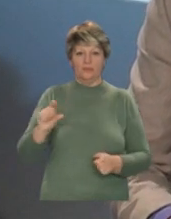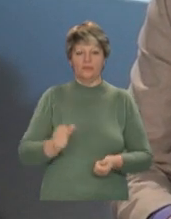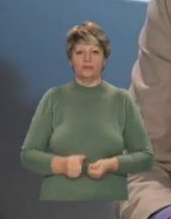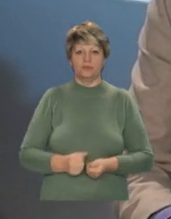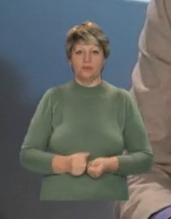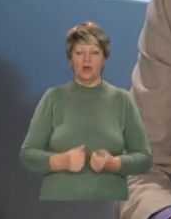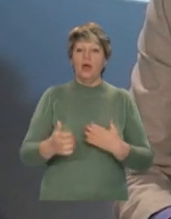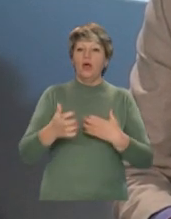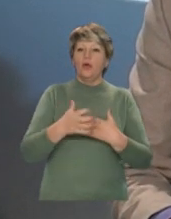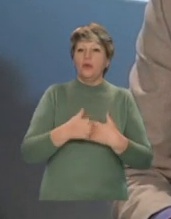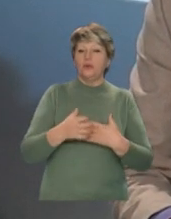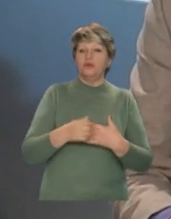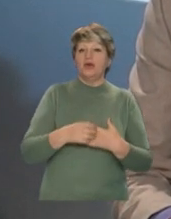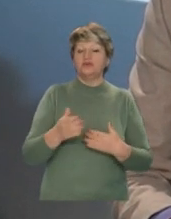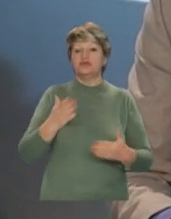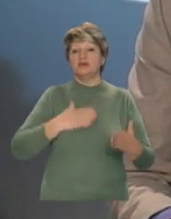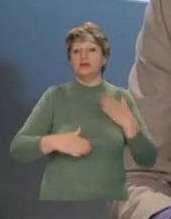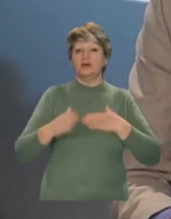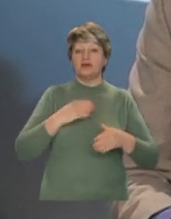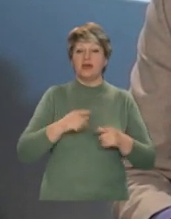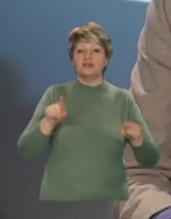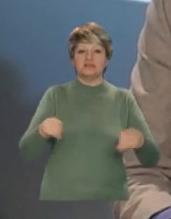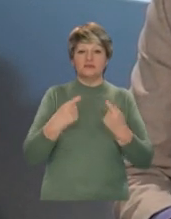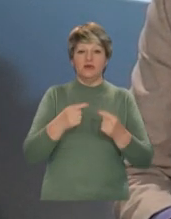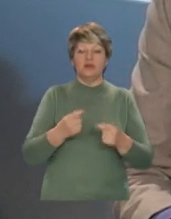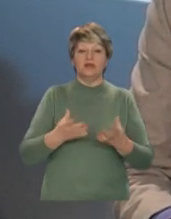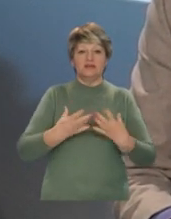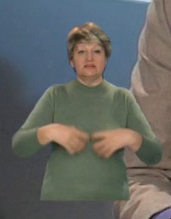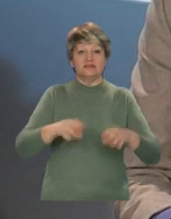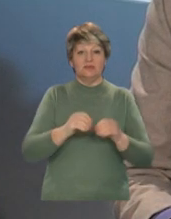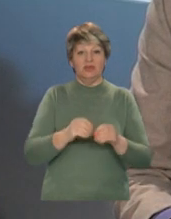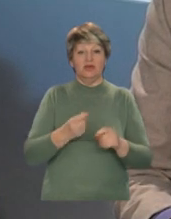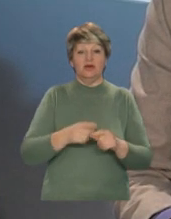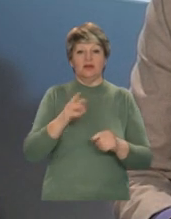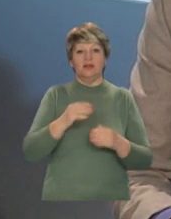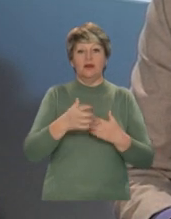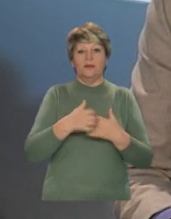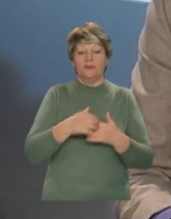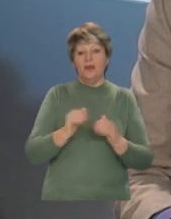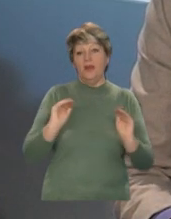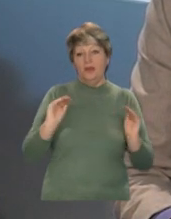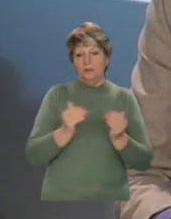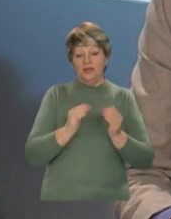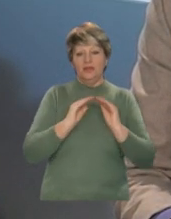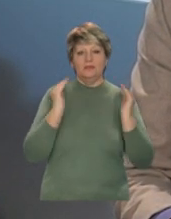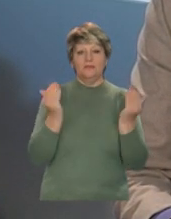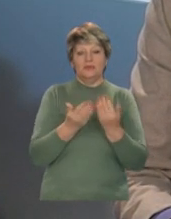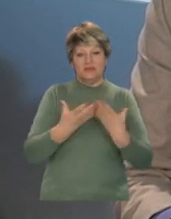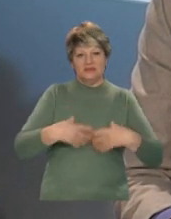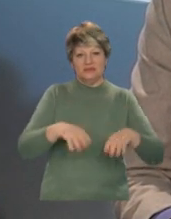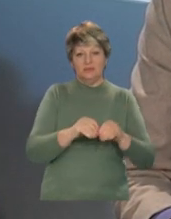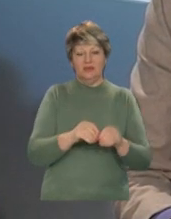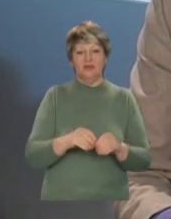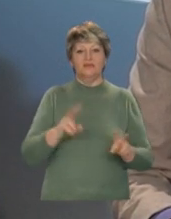Котячий рай відтворила подружжя. Неподалік Черкас родина Ірини та Андрія Сабалдаш утримують міні-притулок сімейного типу для